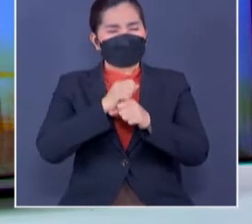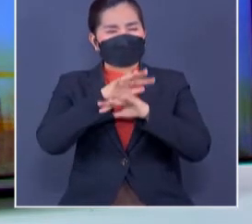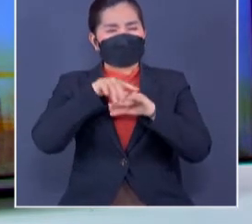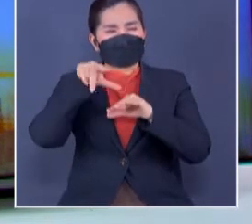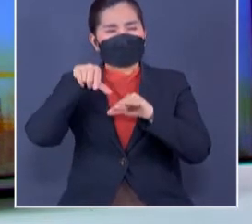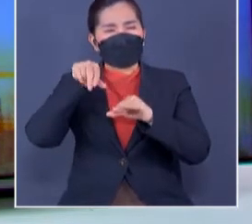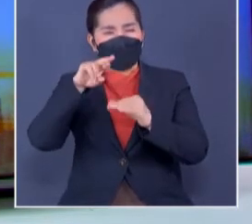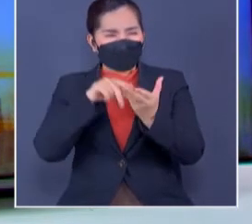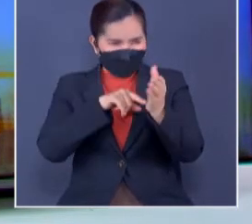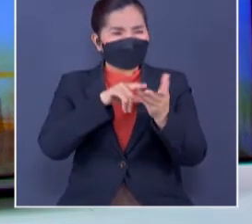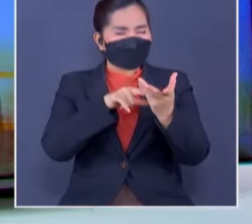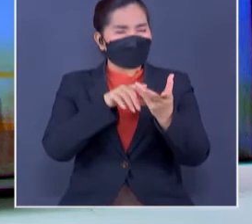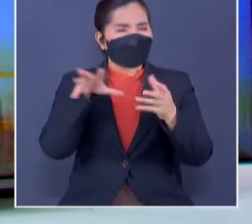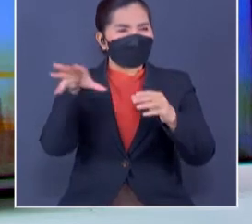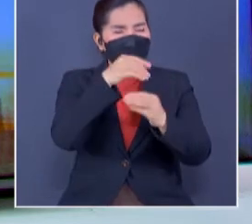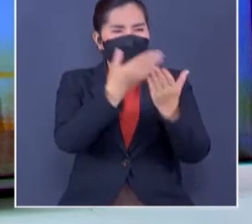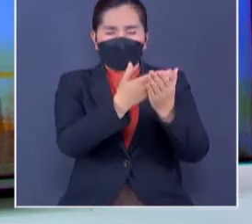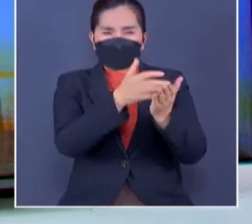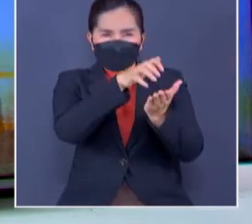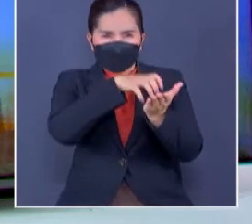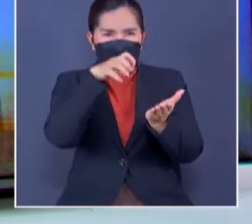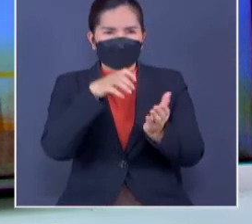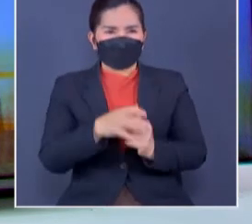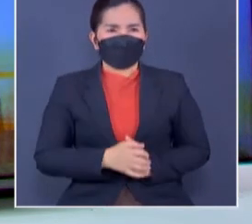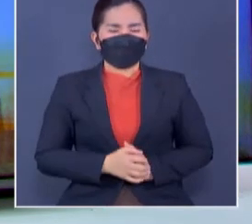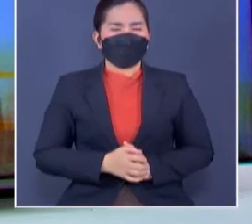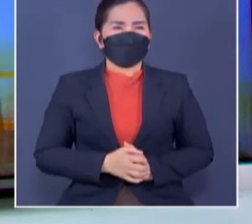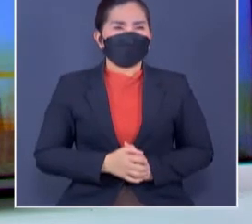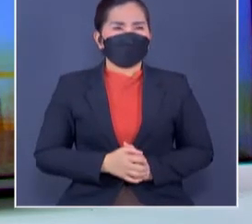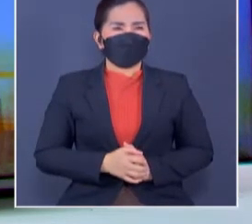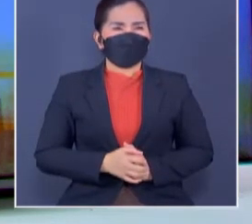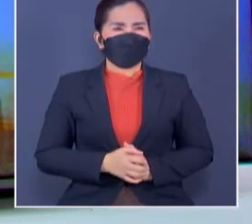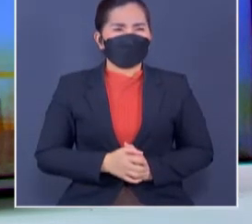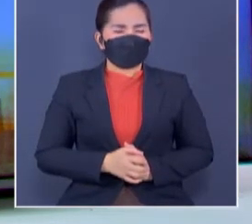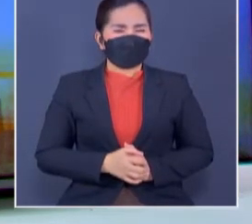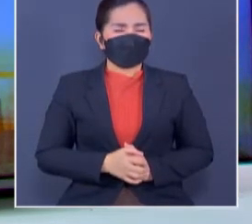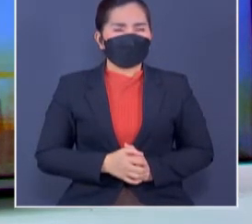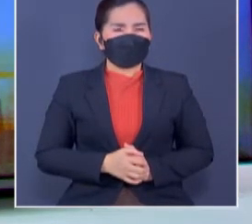ติดต่อไปเอง ติดต่อไปเองเลยส่วนตัวแล้วก็ส่ง QR code มาแต่ QR code นั้นคือ QR code โอนเ